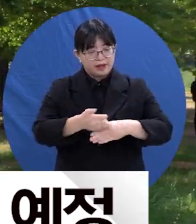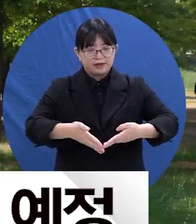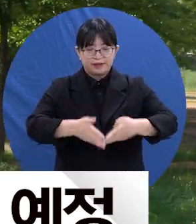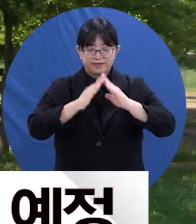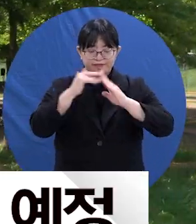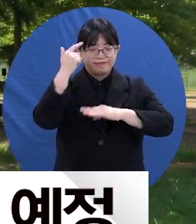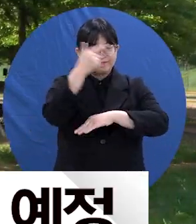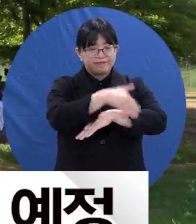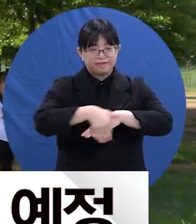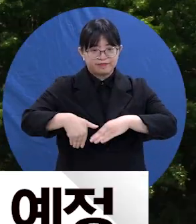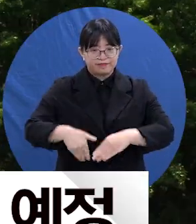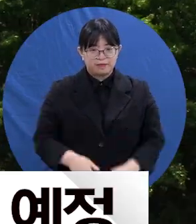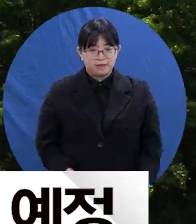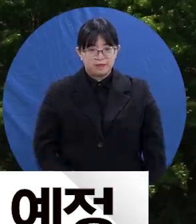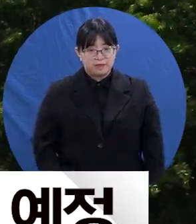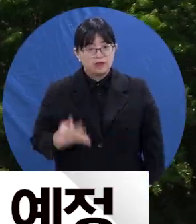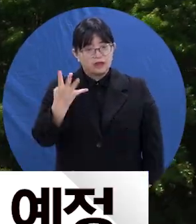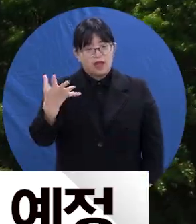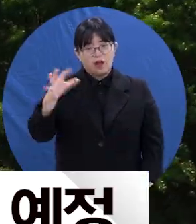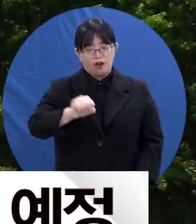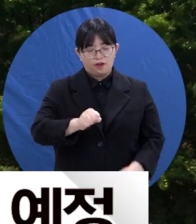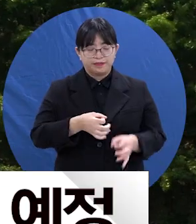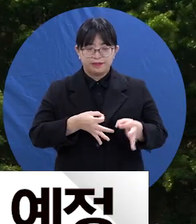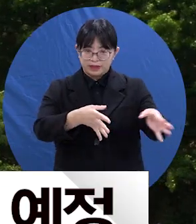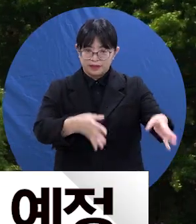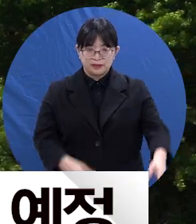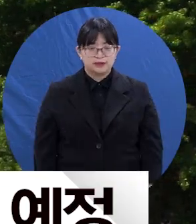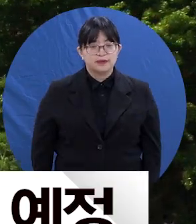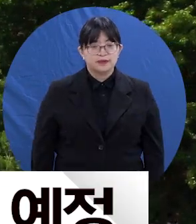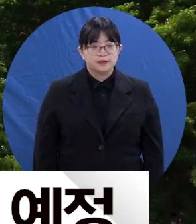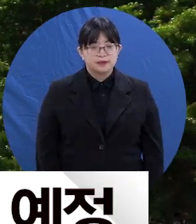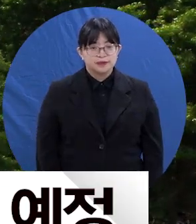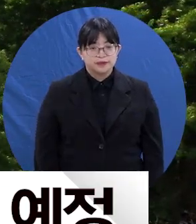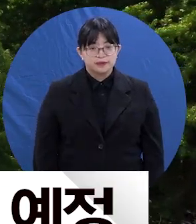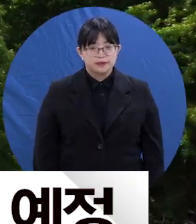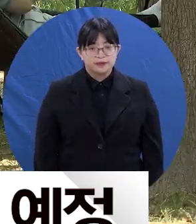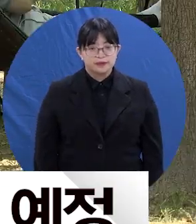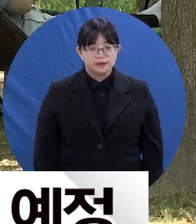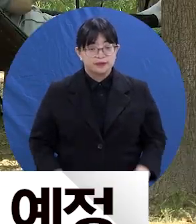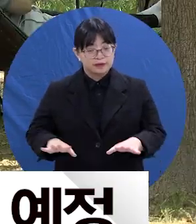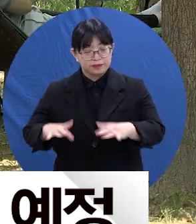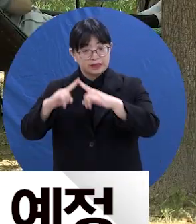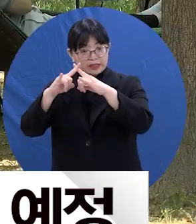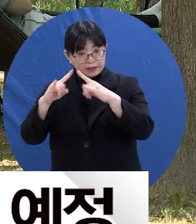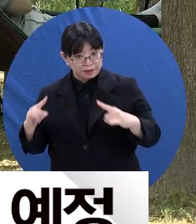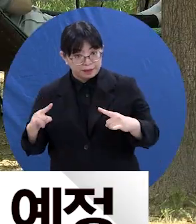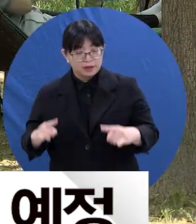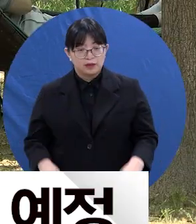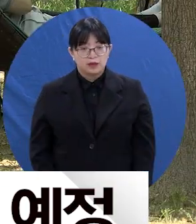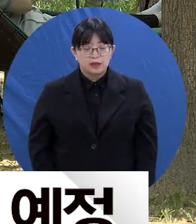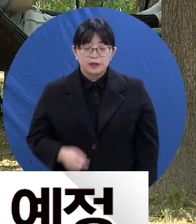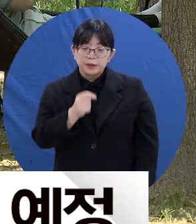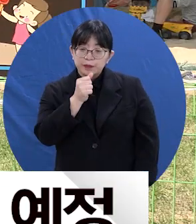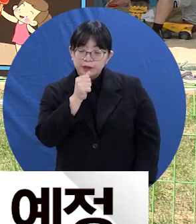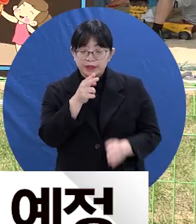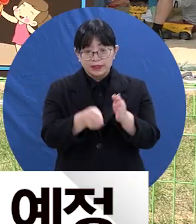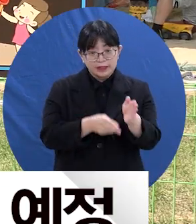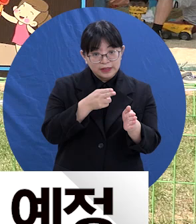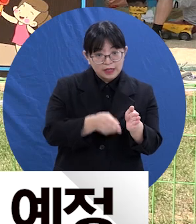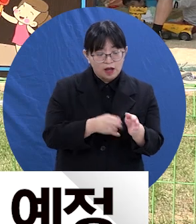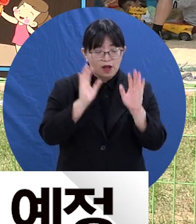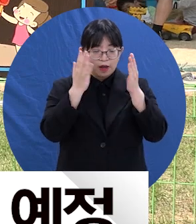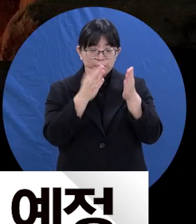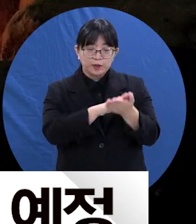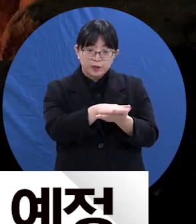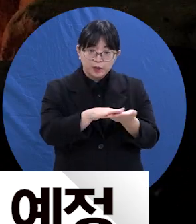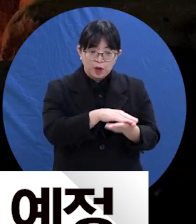4월 말까지 설치할 계획으로 사업비는 4억 원이 투입될 예정입니다. 현재 황산공원 내 캠크닉존,